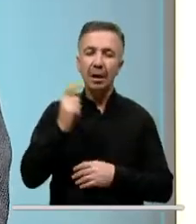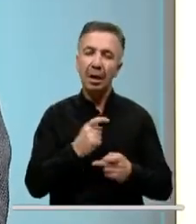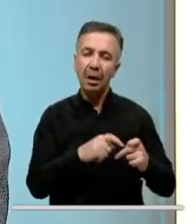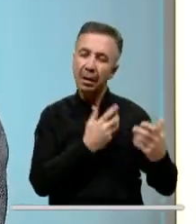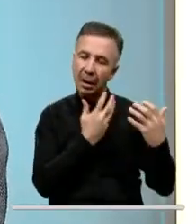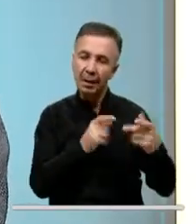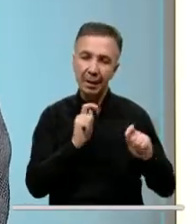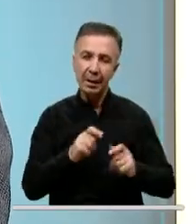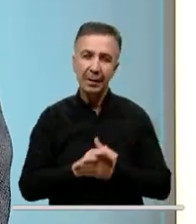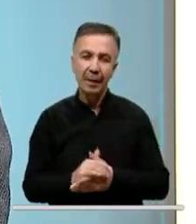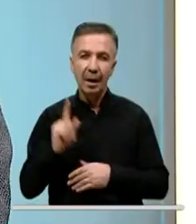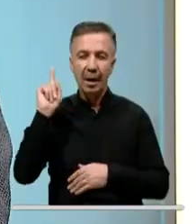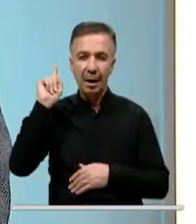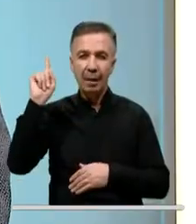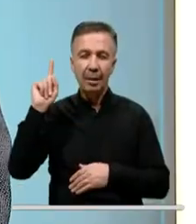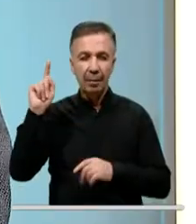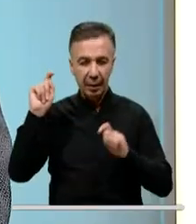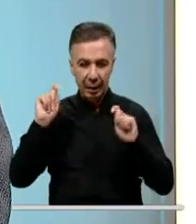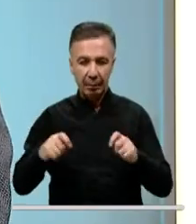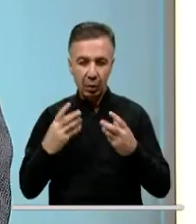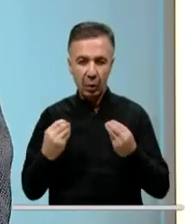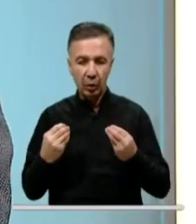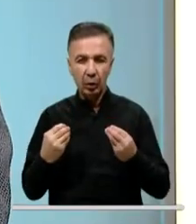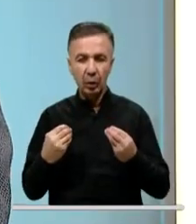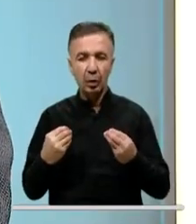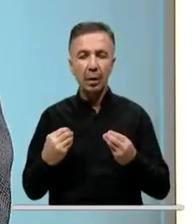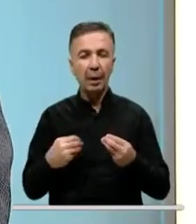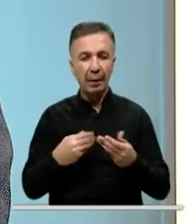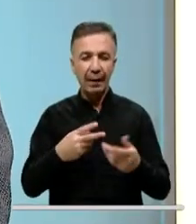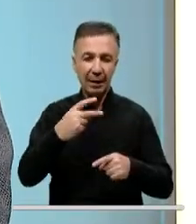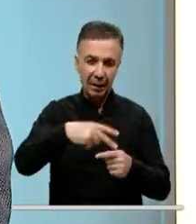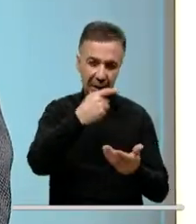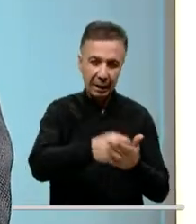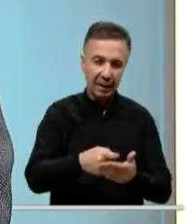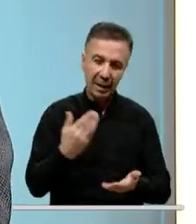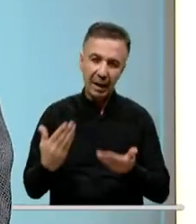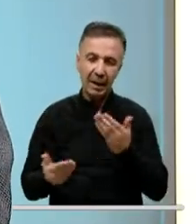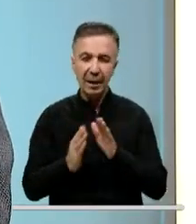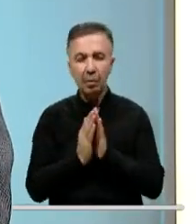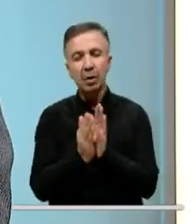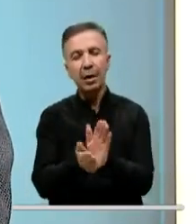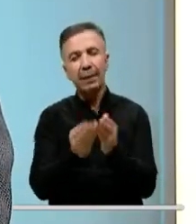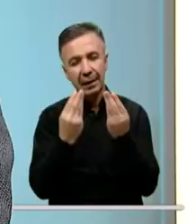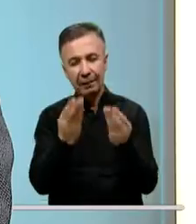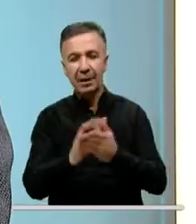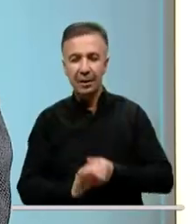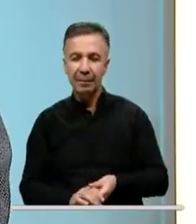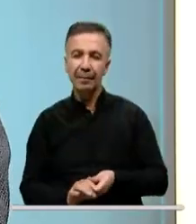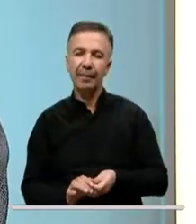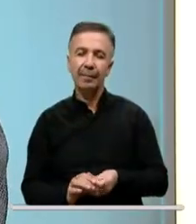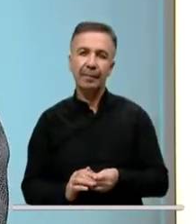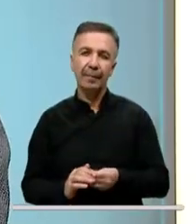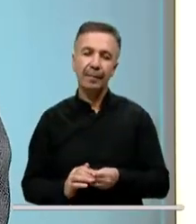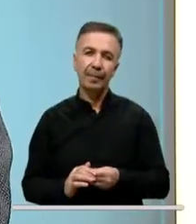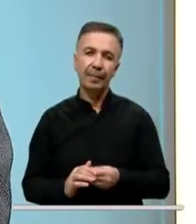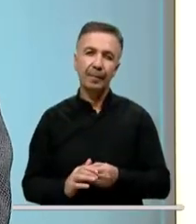eylesin. Amin. Rabbim yapmış olduğu bu yardımları, verdiği zekatları ahirette karşısına güzel olarak, güzel bir